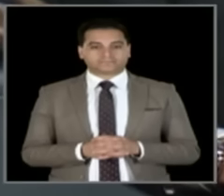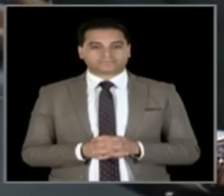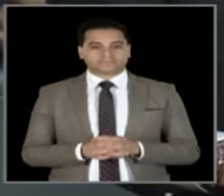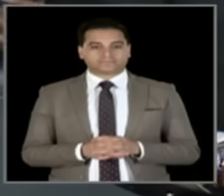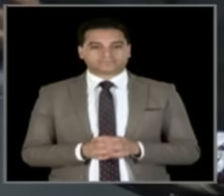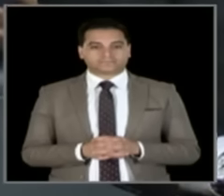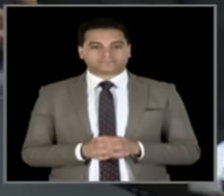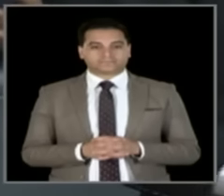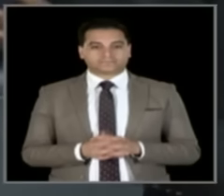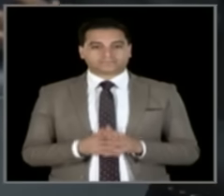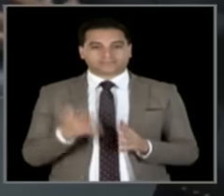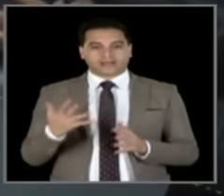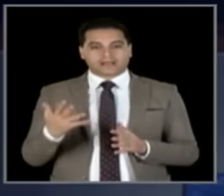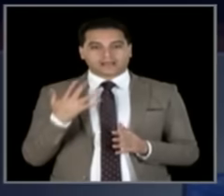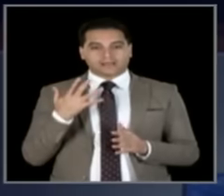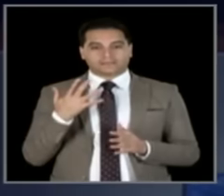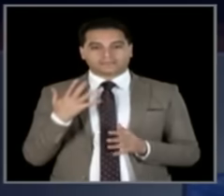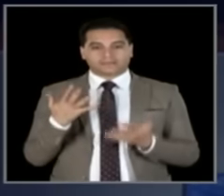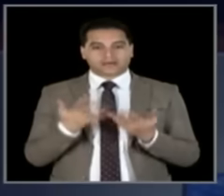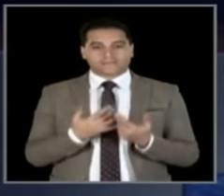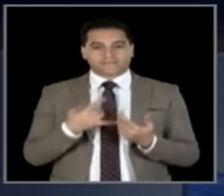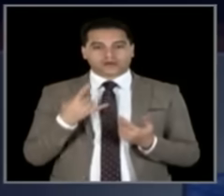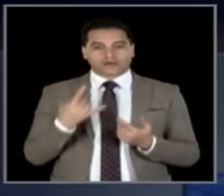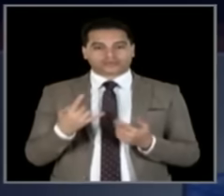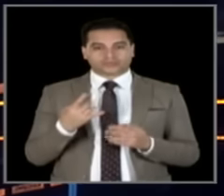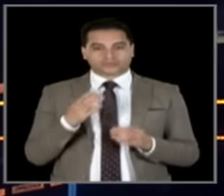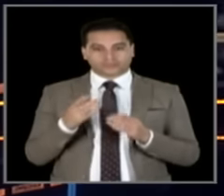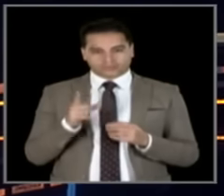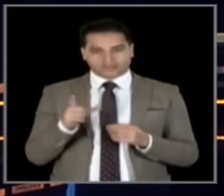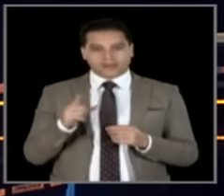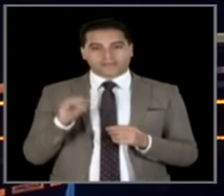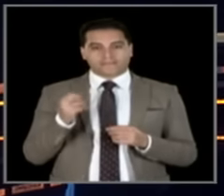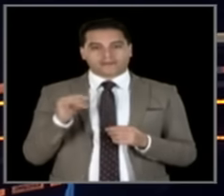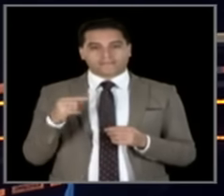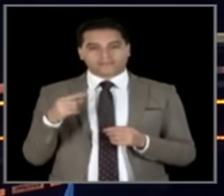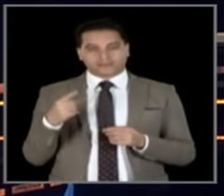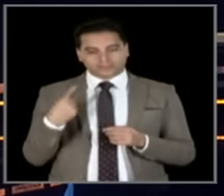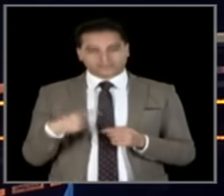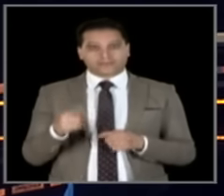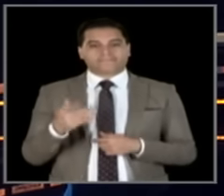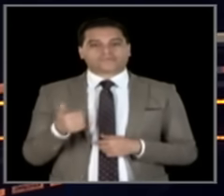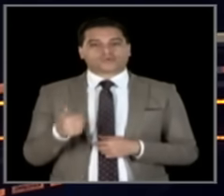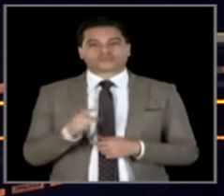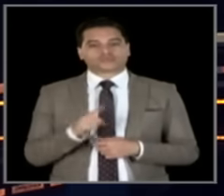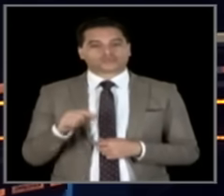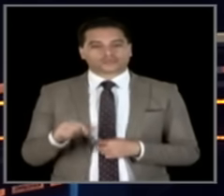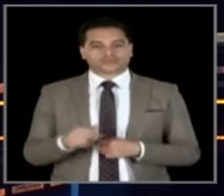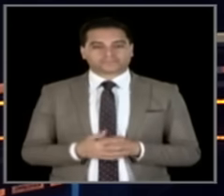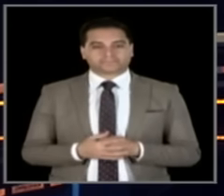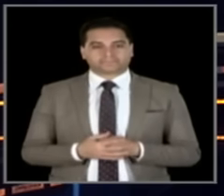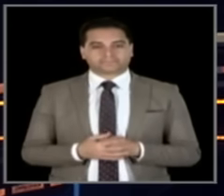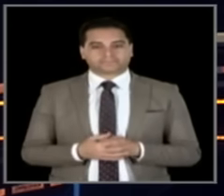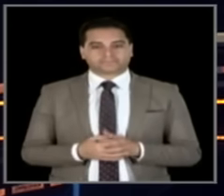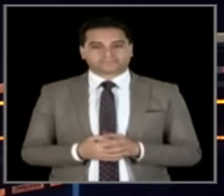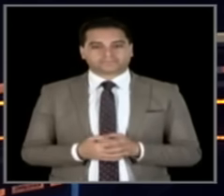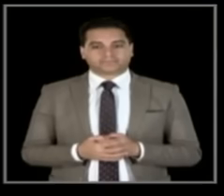خمس إجابات صح من 10. كويس يا محمد، تفضل. كويس، مش وحش طبعا، مش وحش،